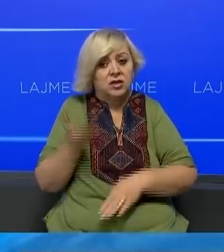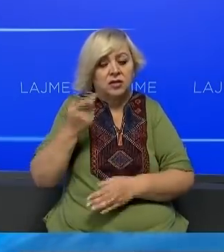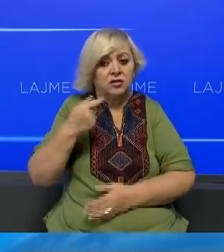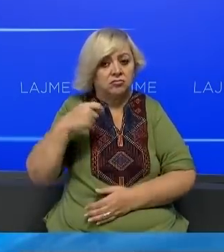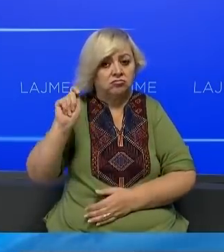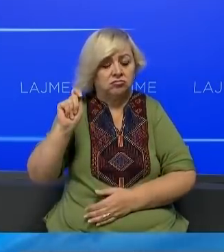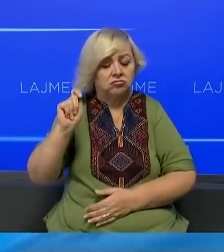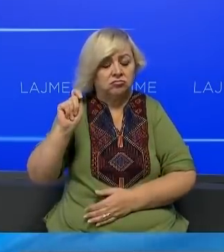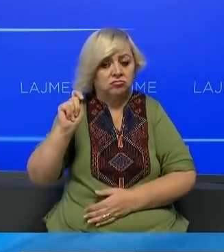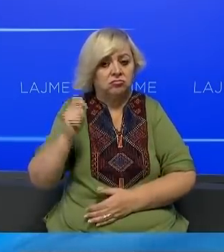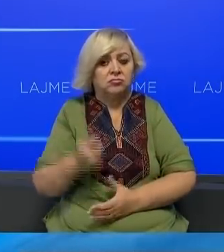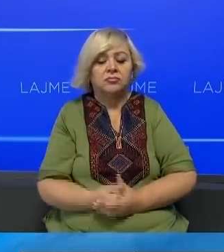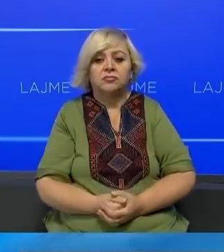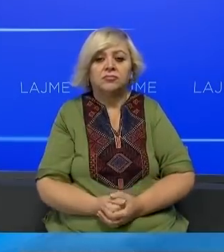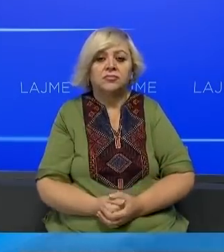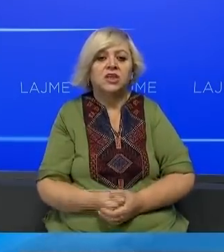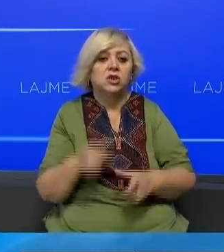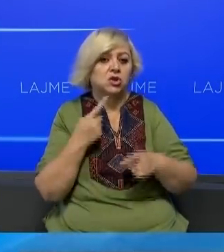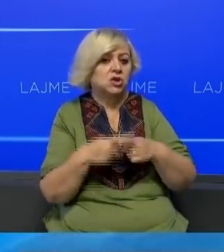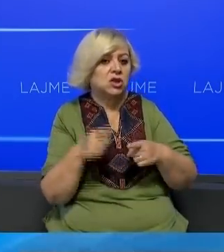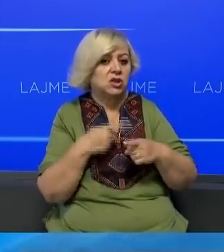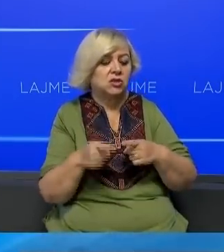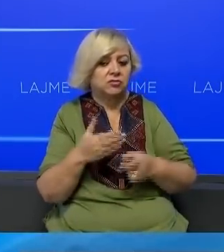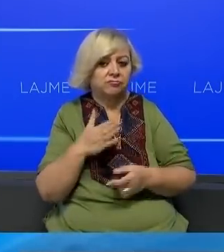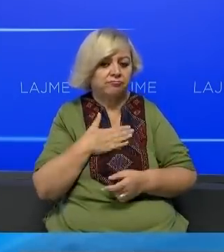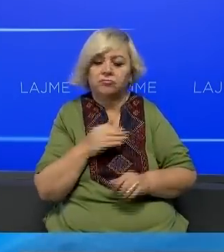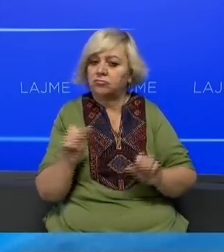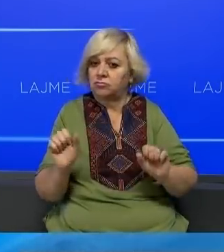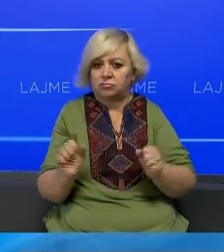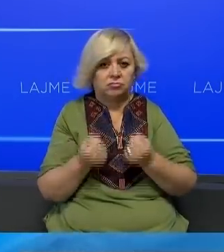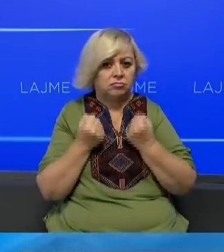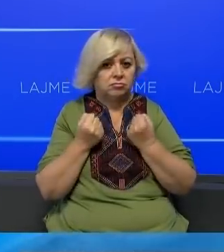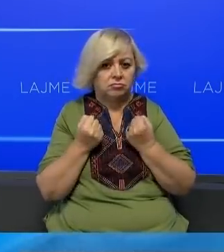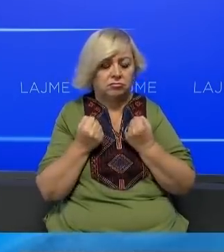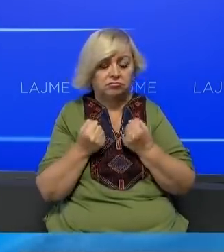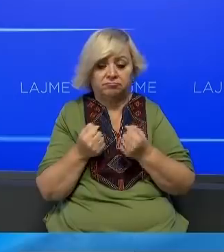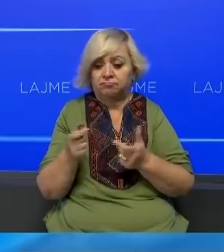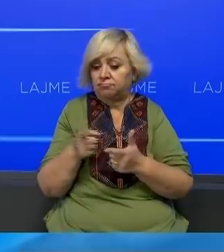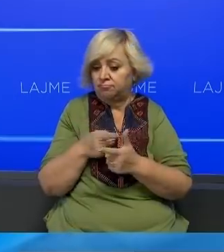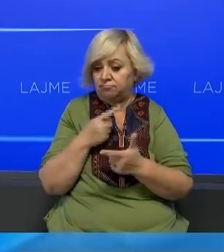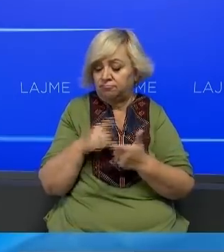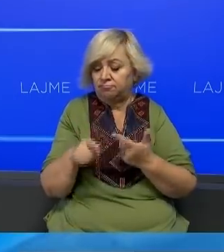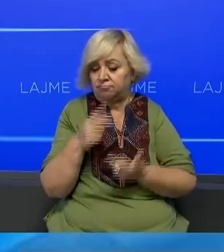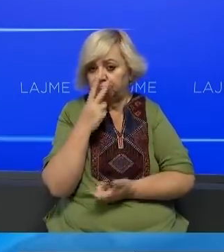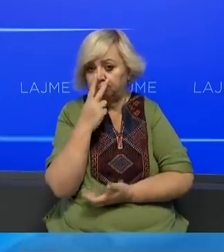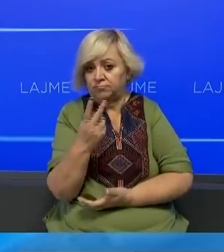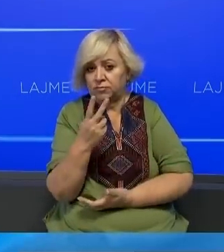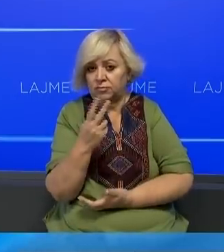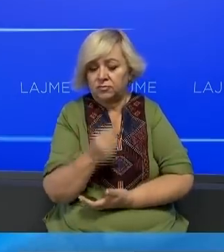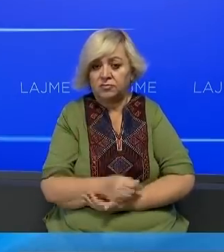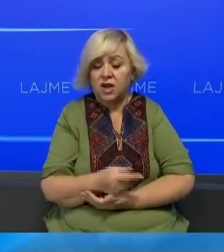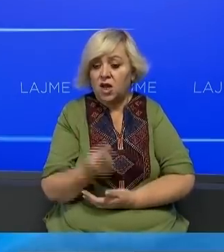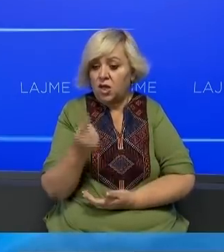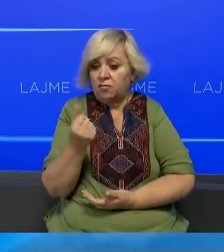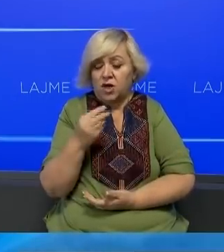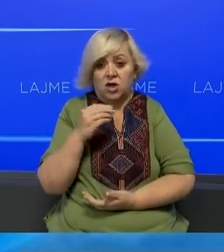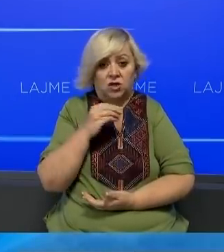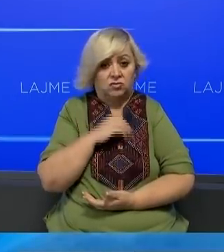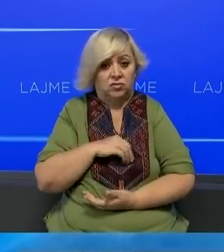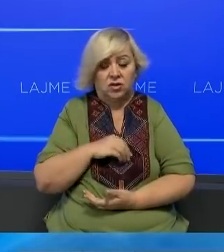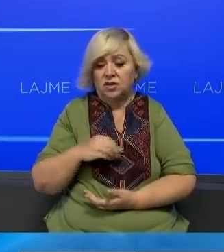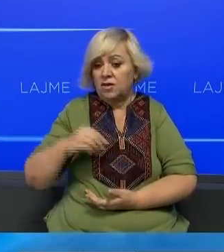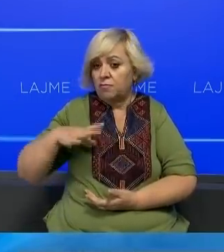një çështje që neve na rëndon shumë. Nëse krahasojmë torna tona,